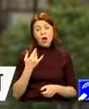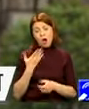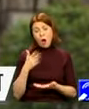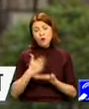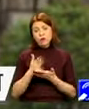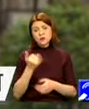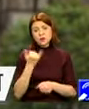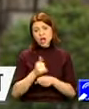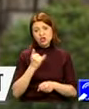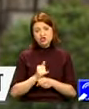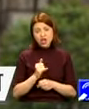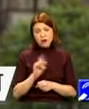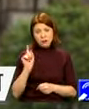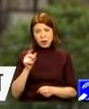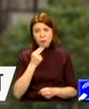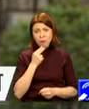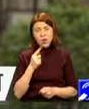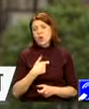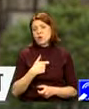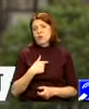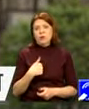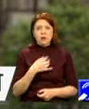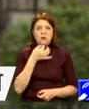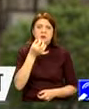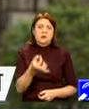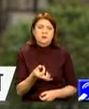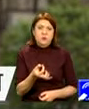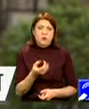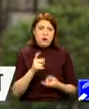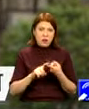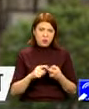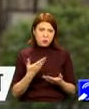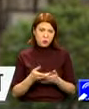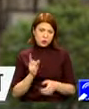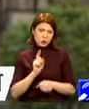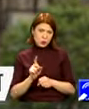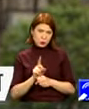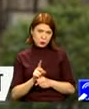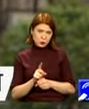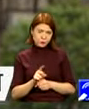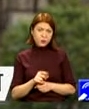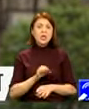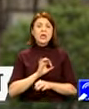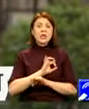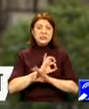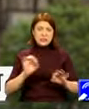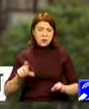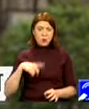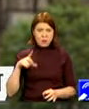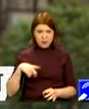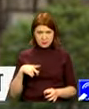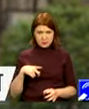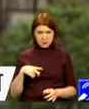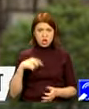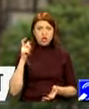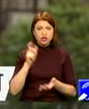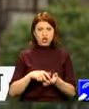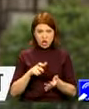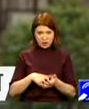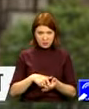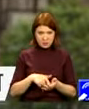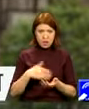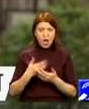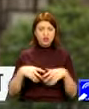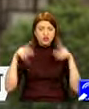în abordare, dar nu pot eu să mă exprim asupra acestor chestiuni. Cert este, solicit